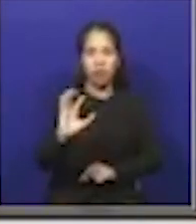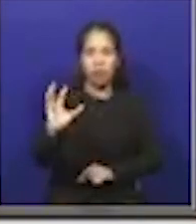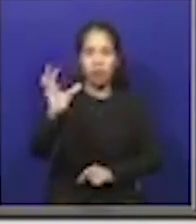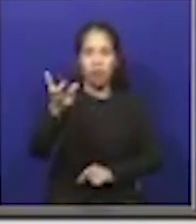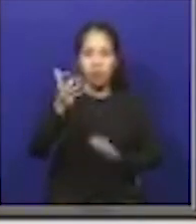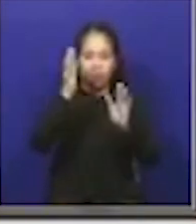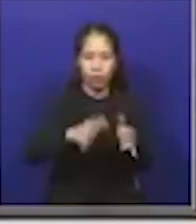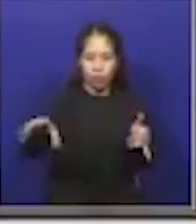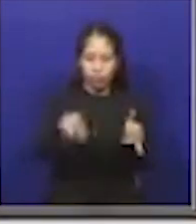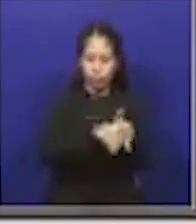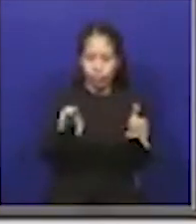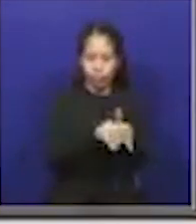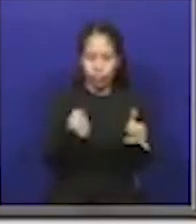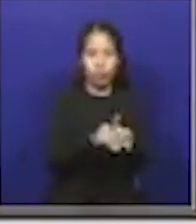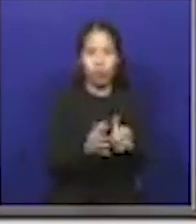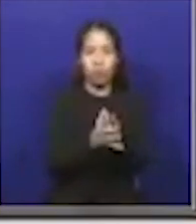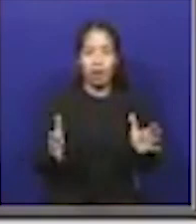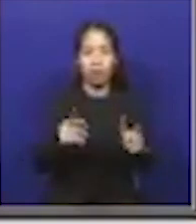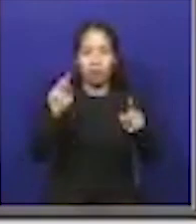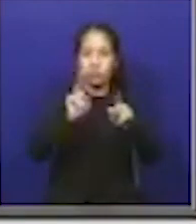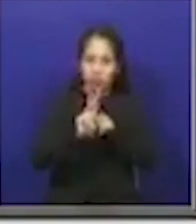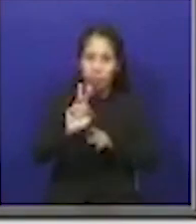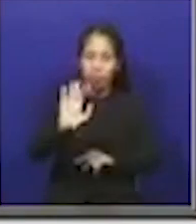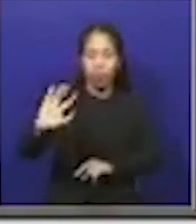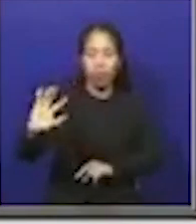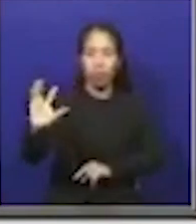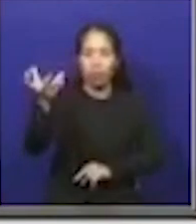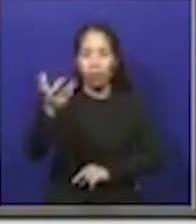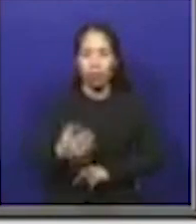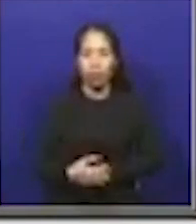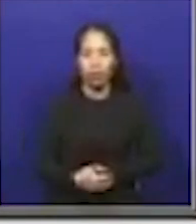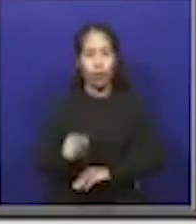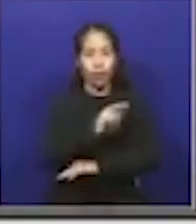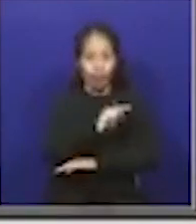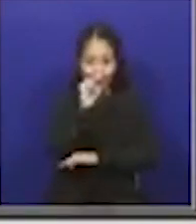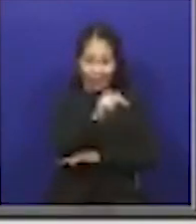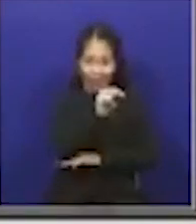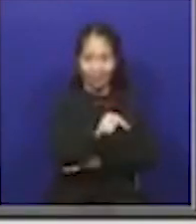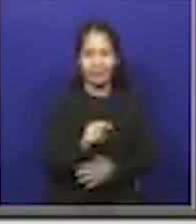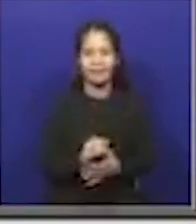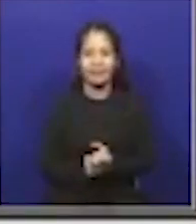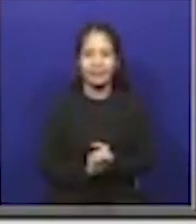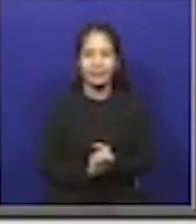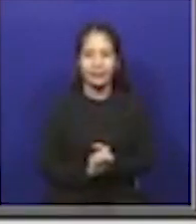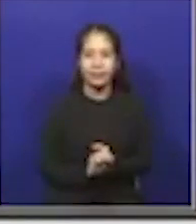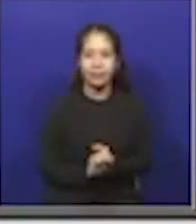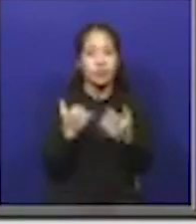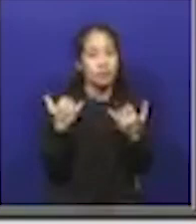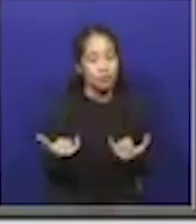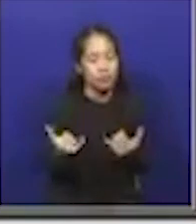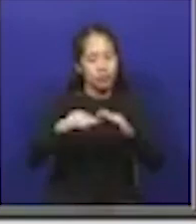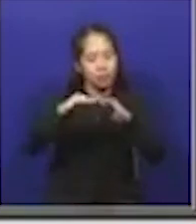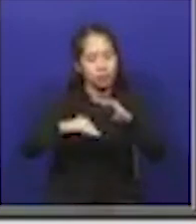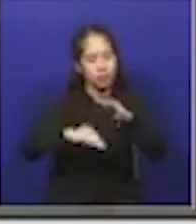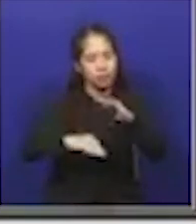ดเชื้อมากที่สุดผมย้ำวันนั้นนะวันนี้เราลงมา